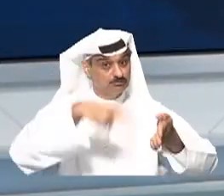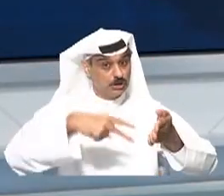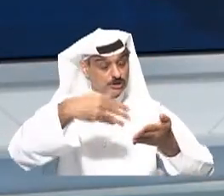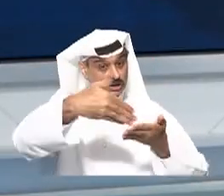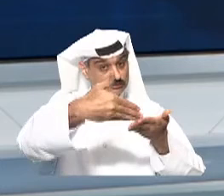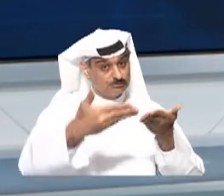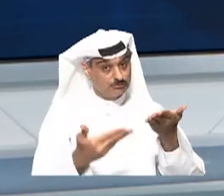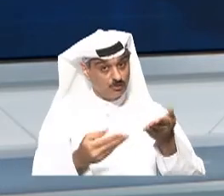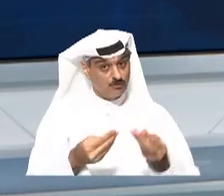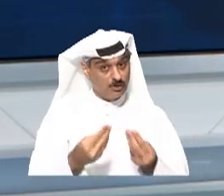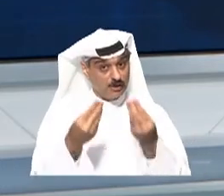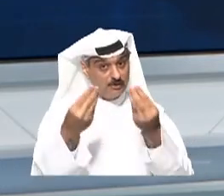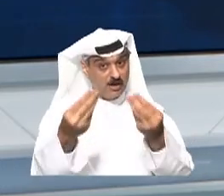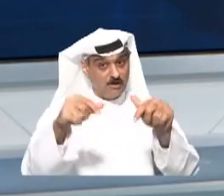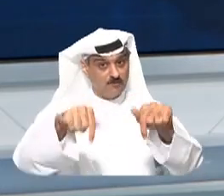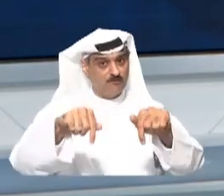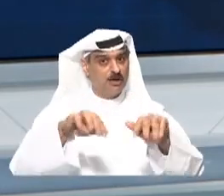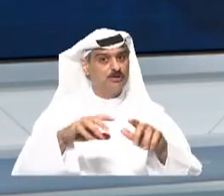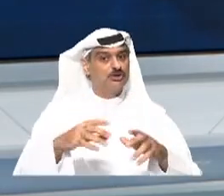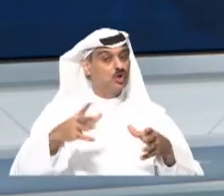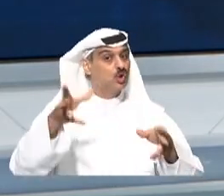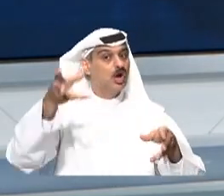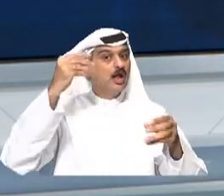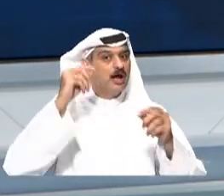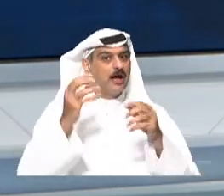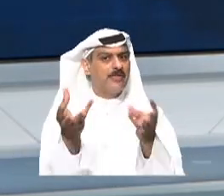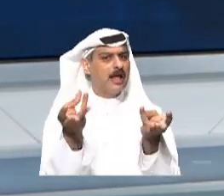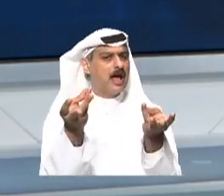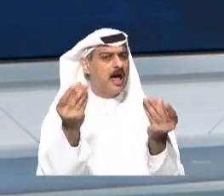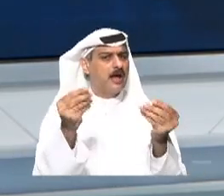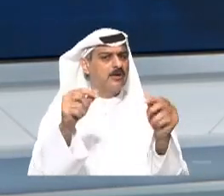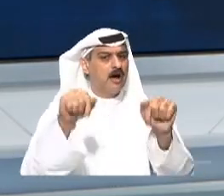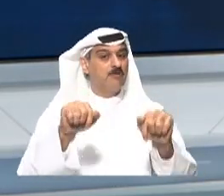والإفصاح لاحقا عن أي معلومات جوهرية في هذا الخصوص.